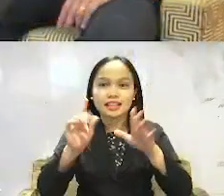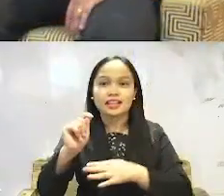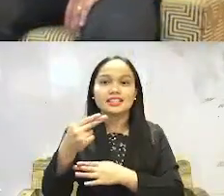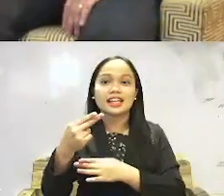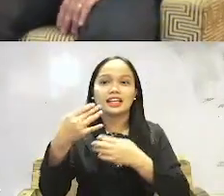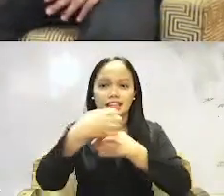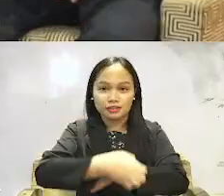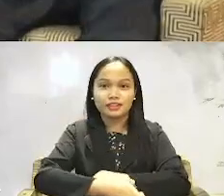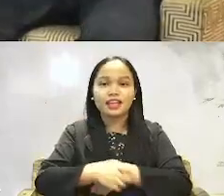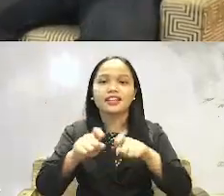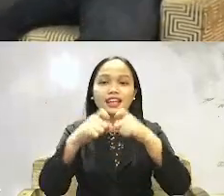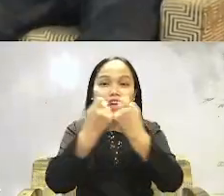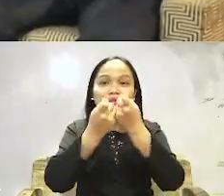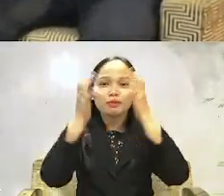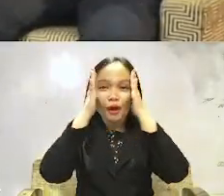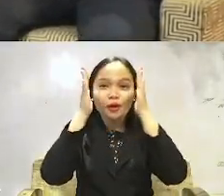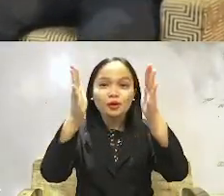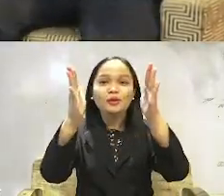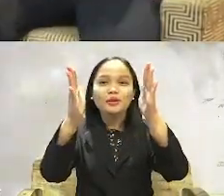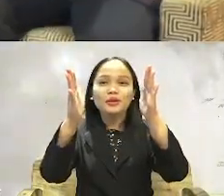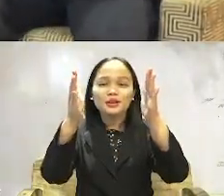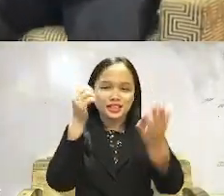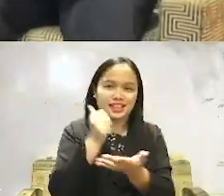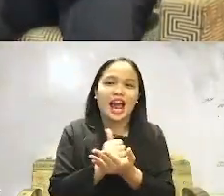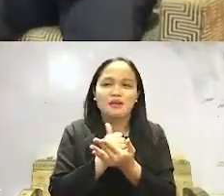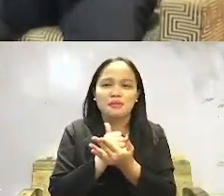Blessed Thursday evening, Team